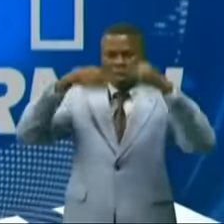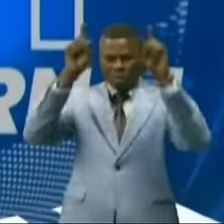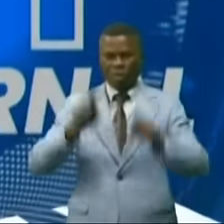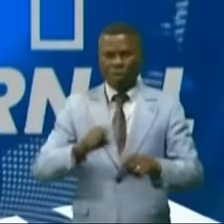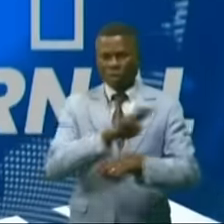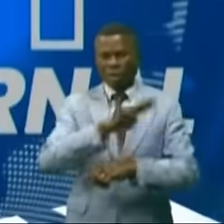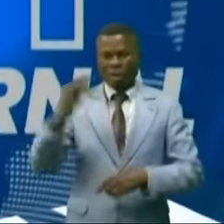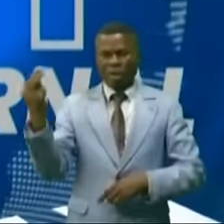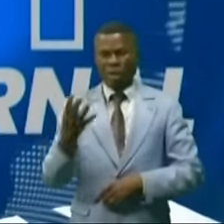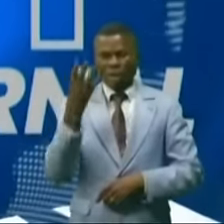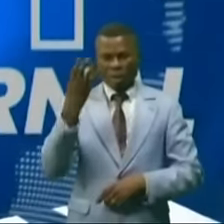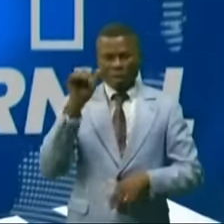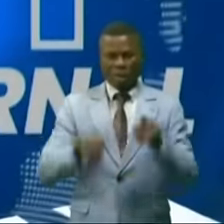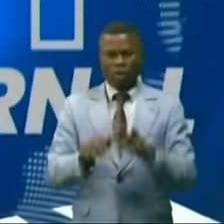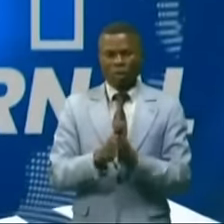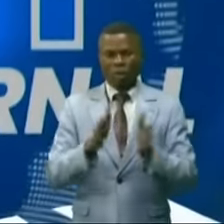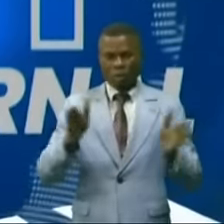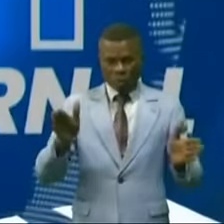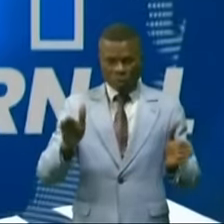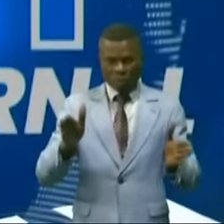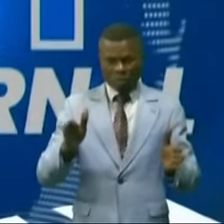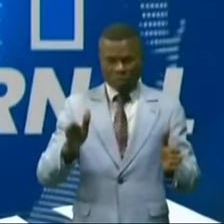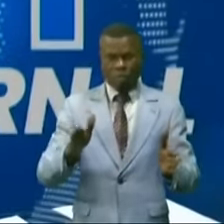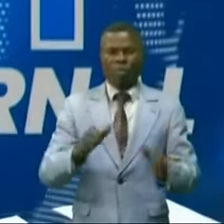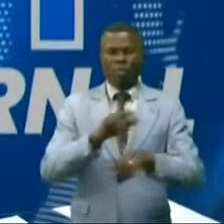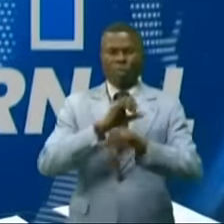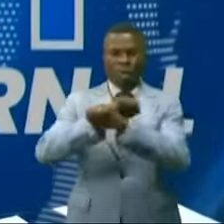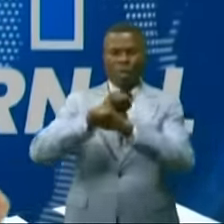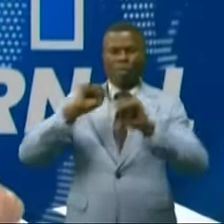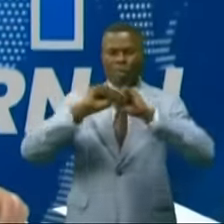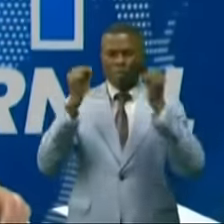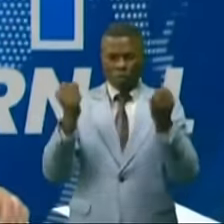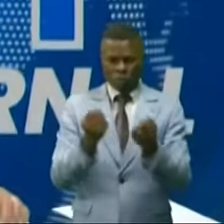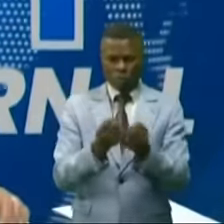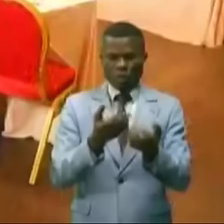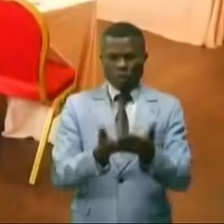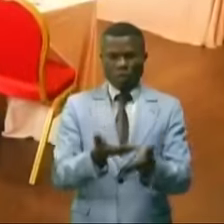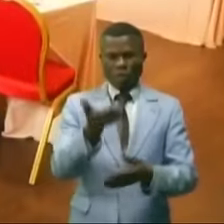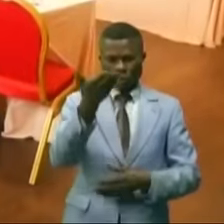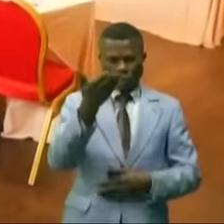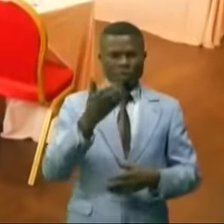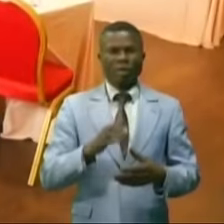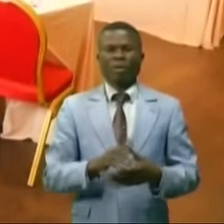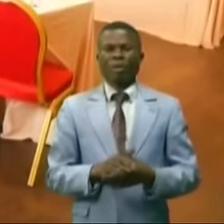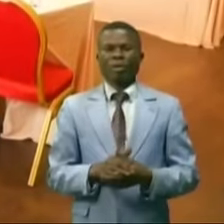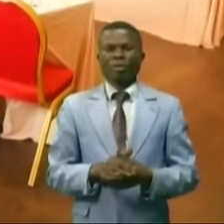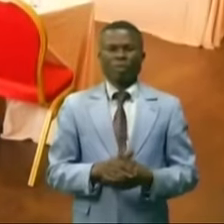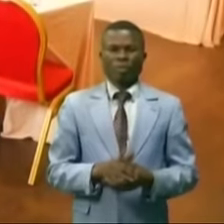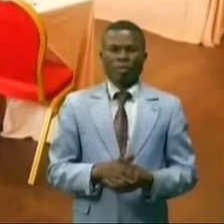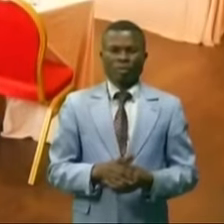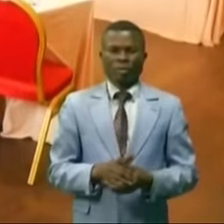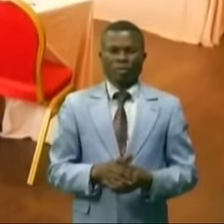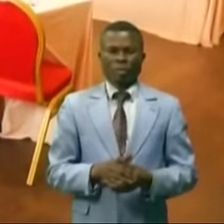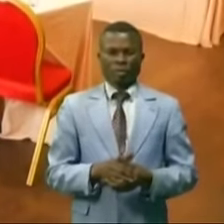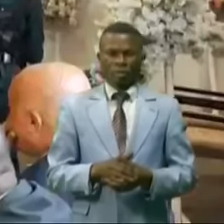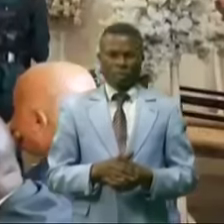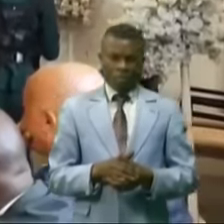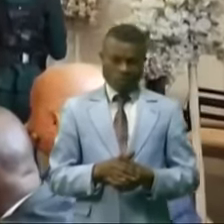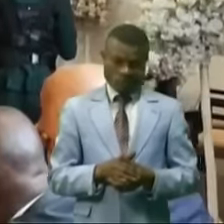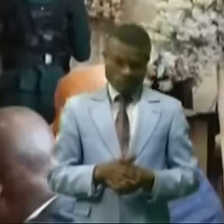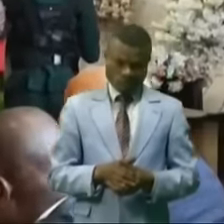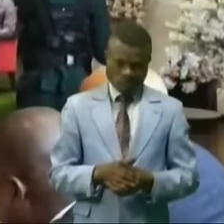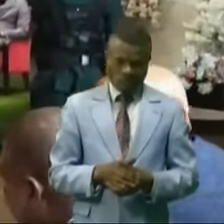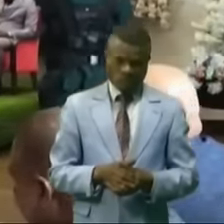2023 du secrétariat général à la prévoyance sociale. Yvette Makoutima. C'est la toute première revue annuelle